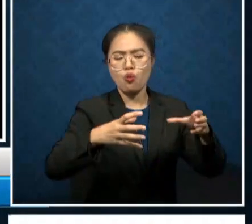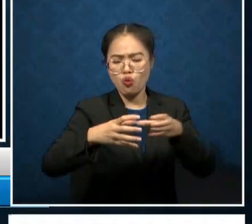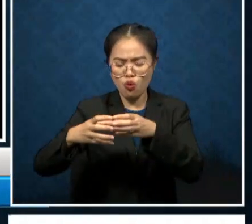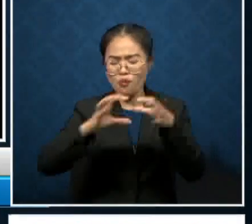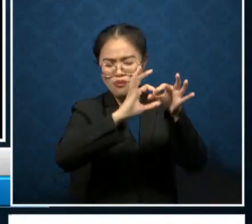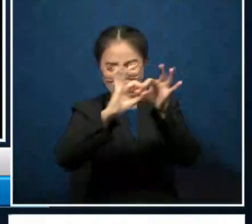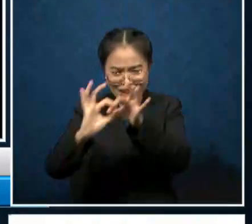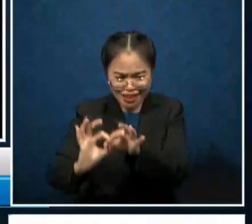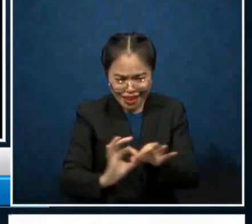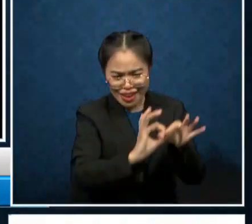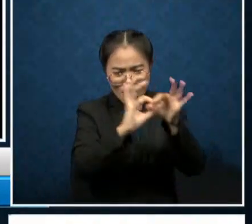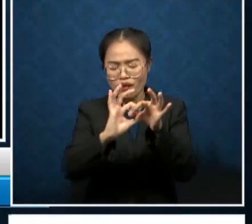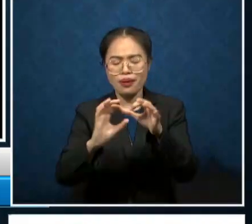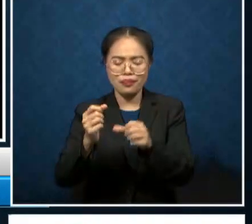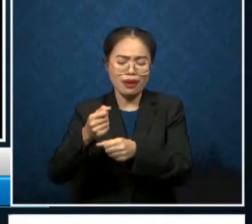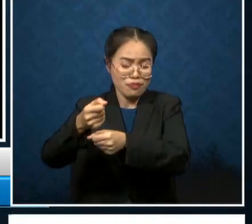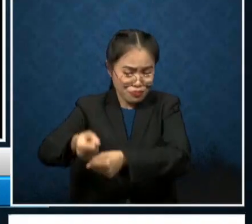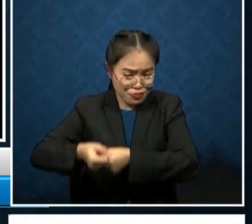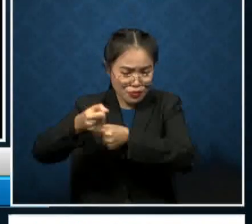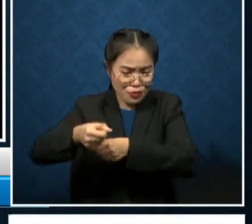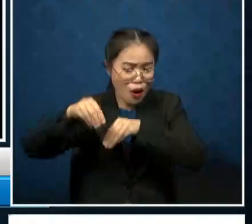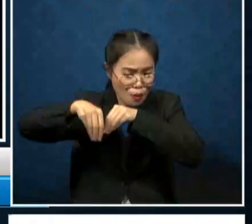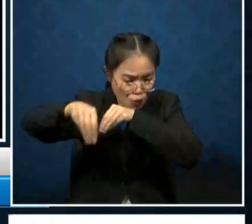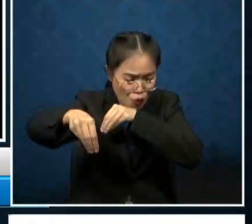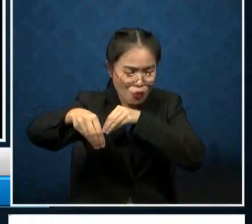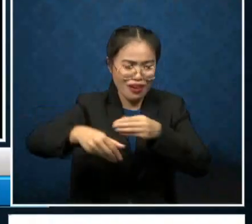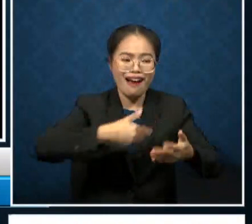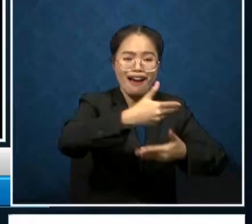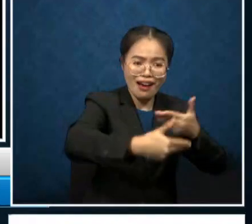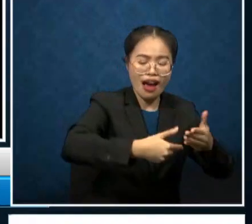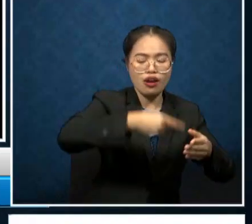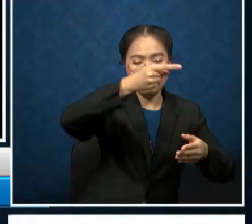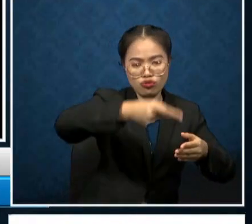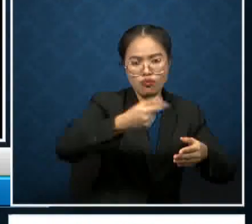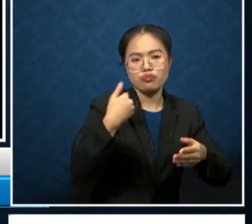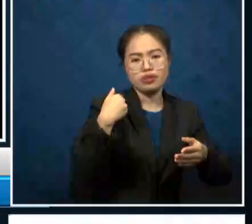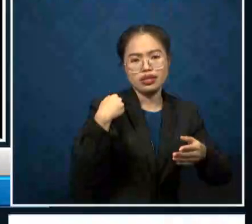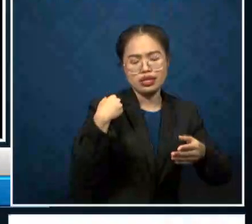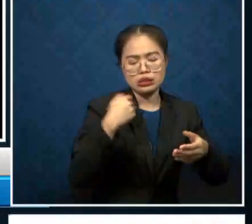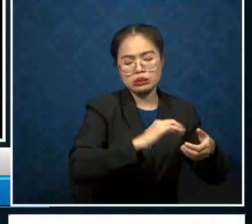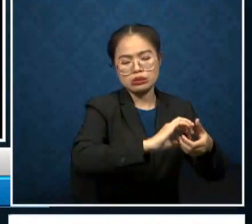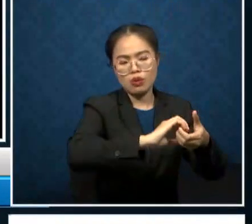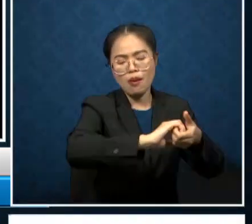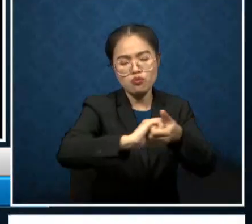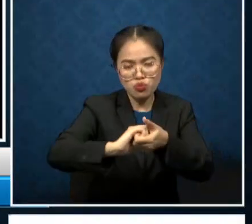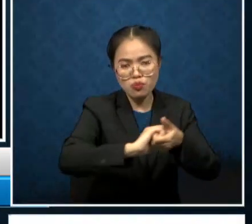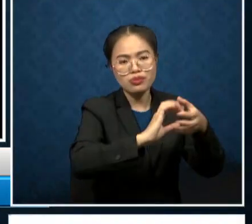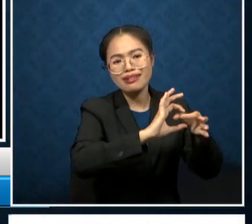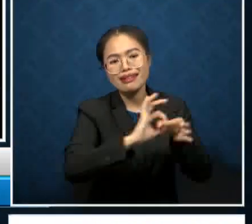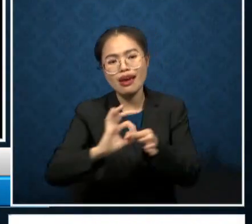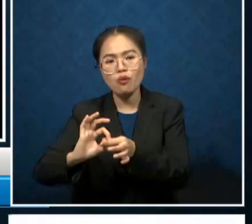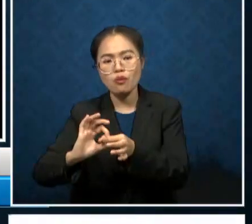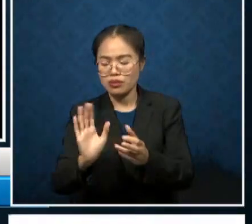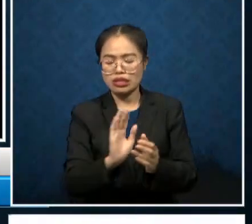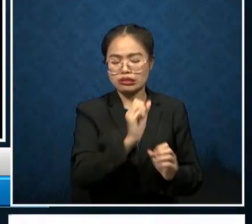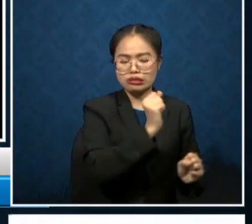โซ่การผลิตหรือการอุตสาหกรรมการพาณิชย์อะไรก็ตามจะต้องเข้ามาต่อยอดจิ๊กซอเดียวกันแต่ไม่ใช่ไปทำขึ้นมา